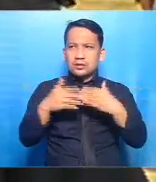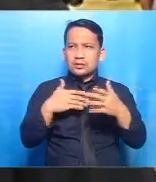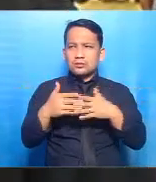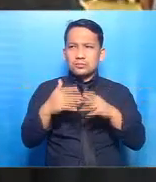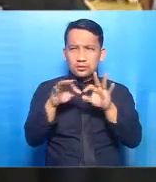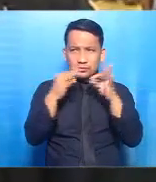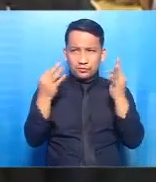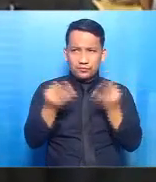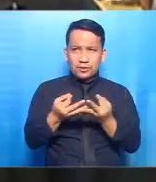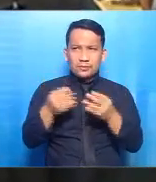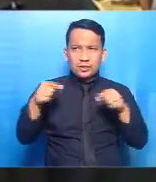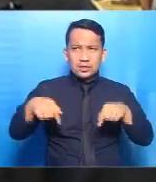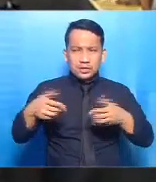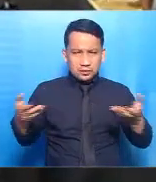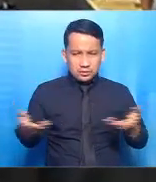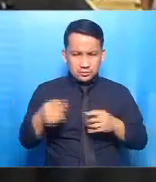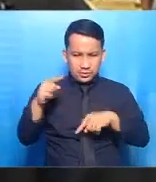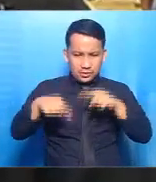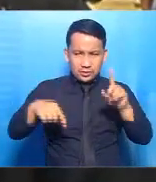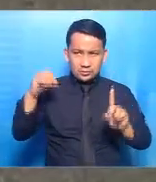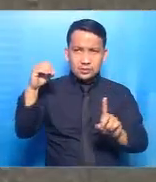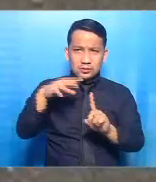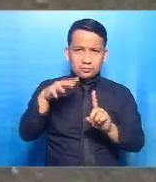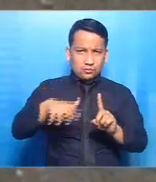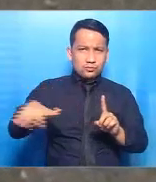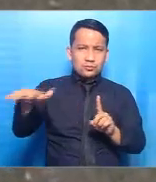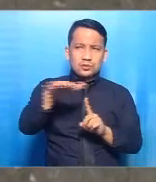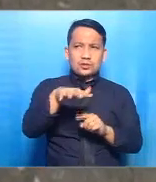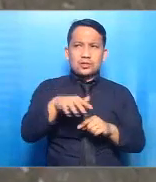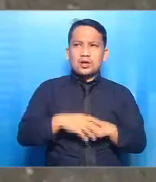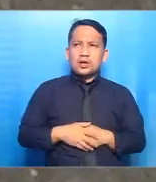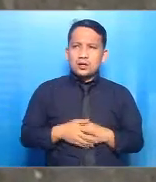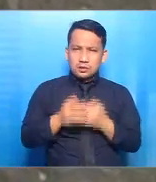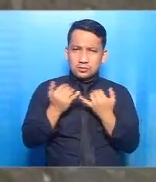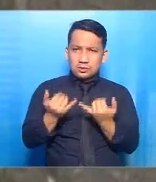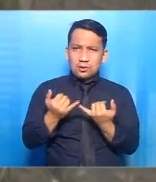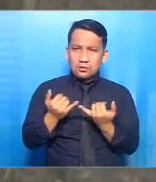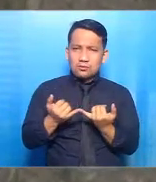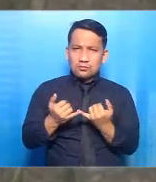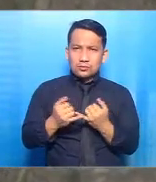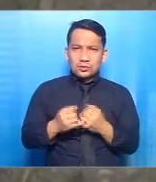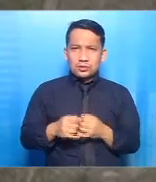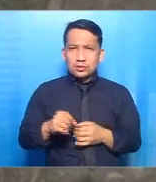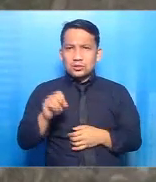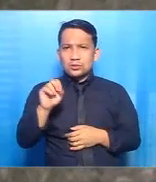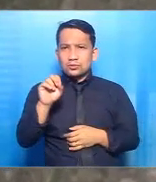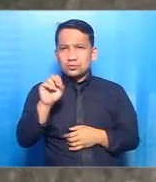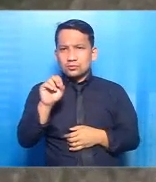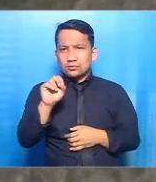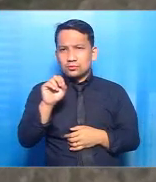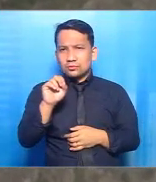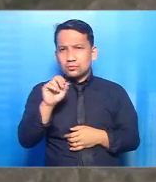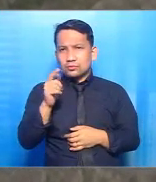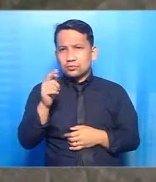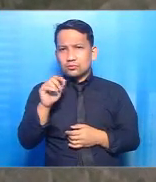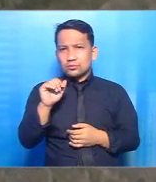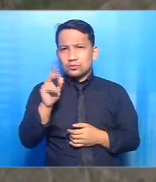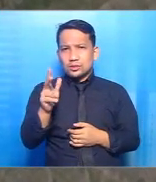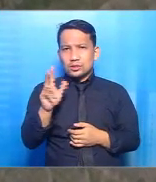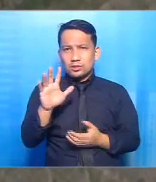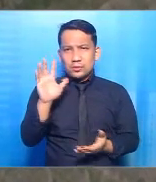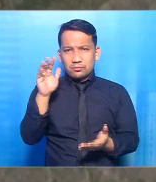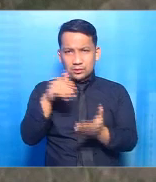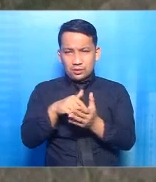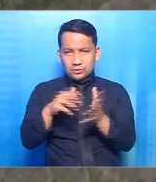families, no? So they may have different exposures also. Sa ngayon, lampas 35,000 na ang kabuuang bilang